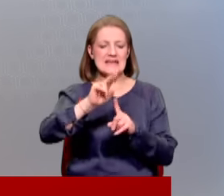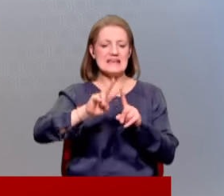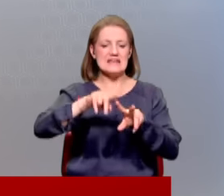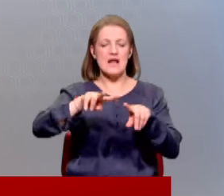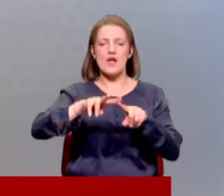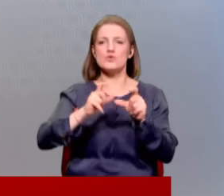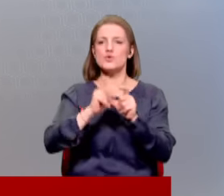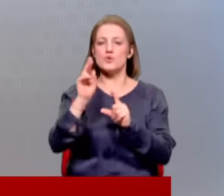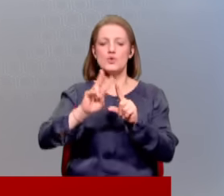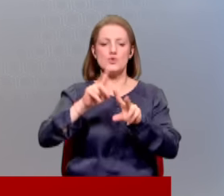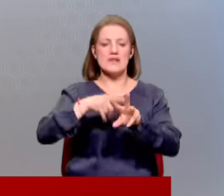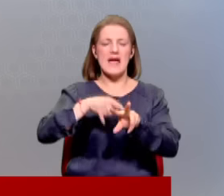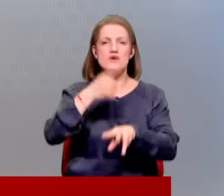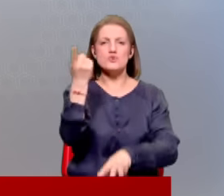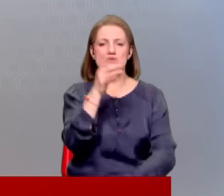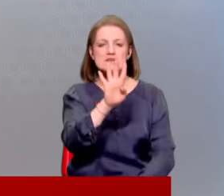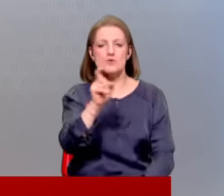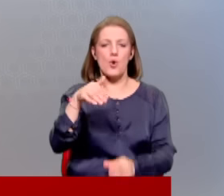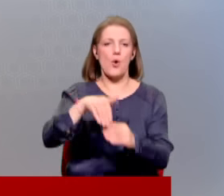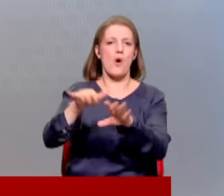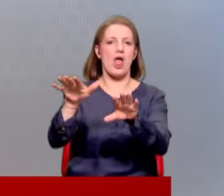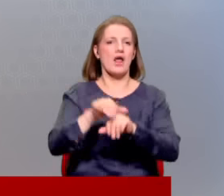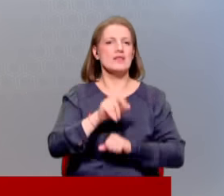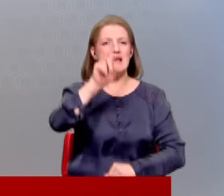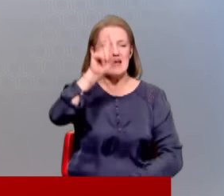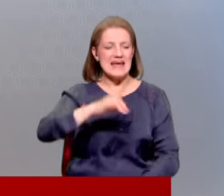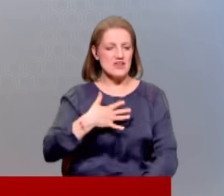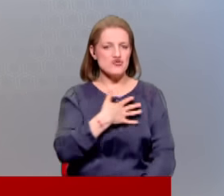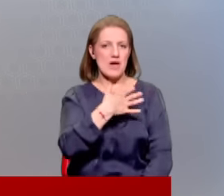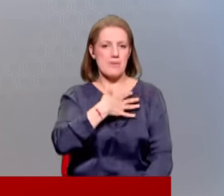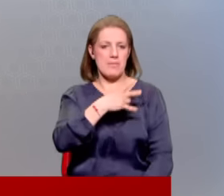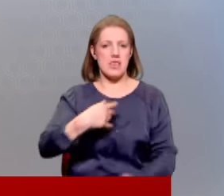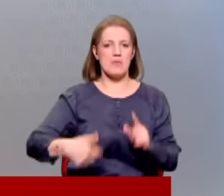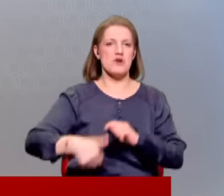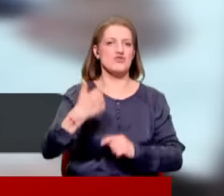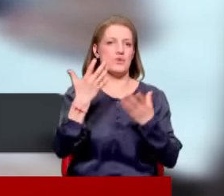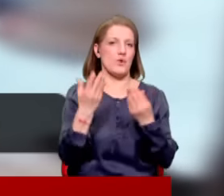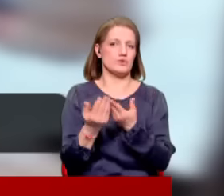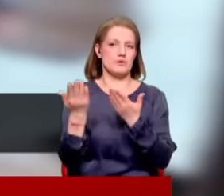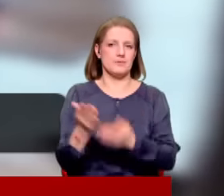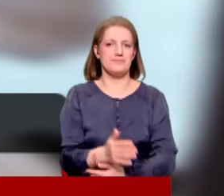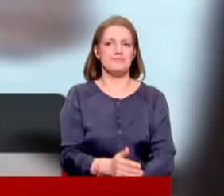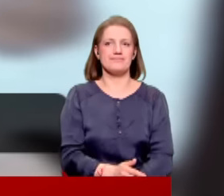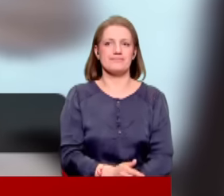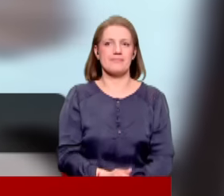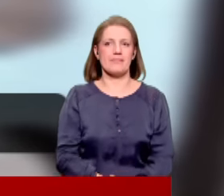Güney %49 oy aldı. İlçenin ilk CHP'li belediye başkanı oldu.